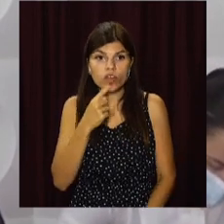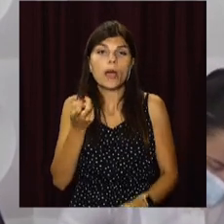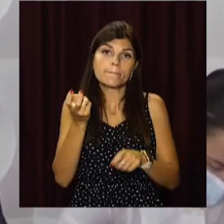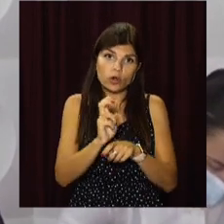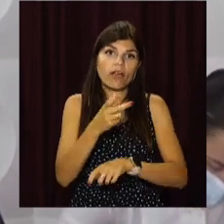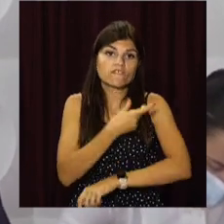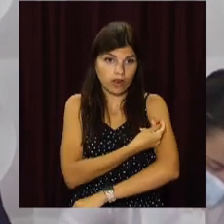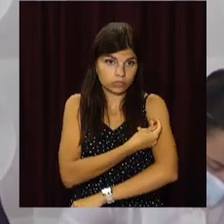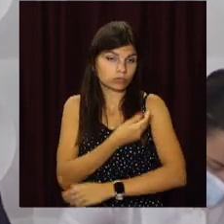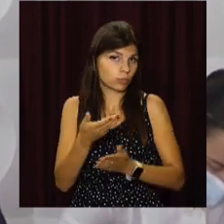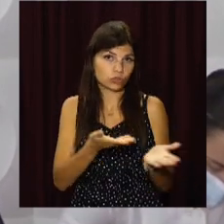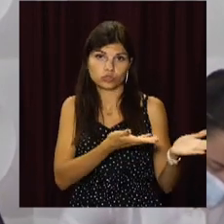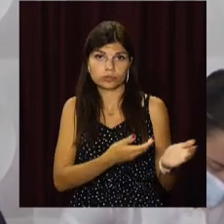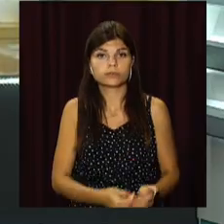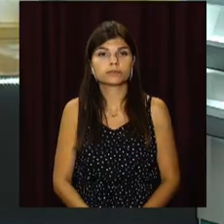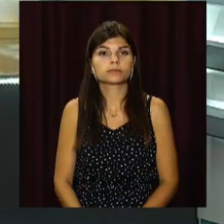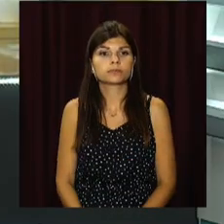приходьте, вакцинуйтеся.